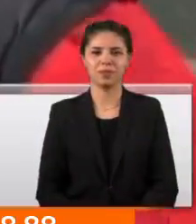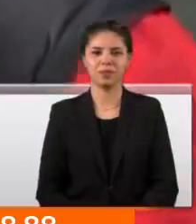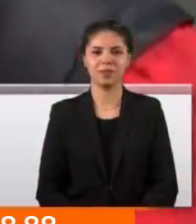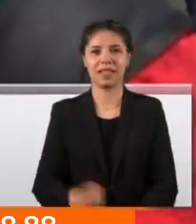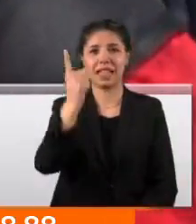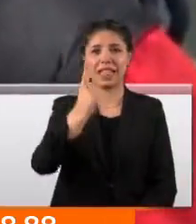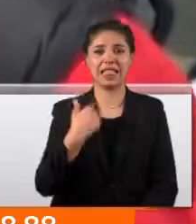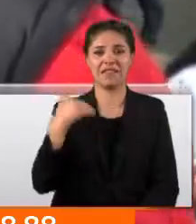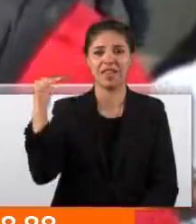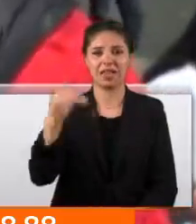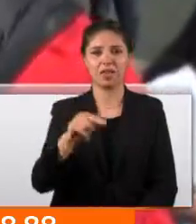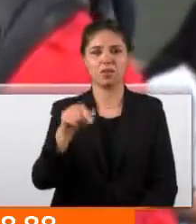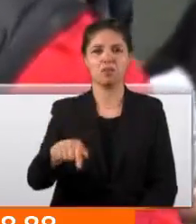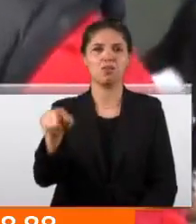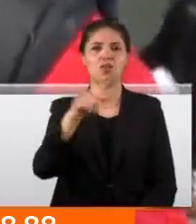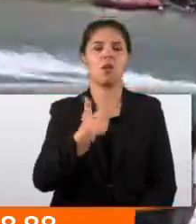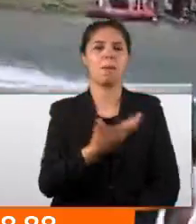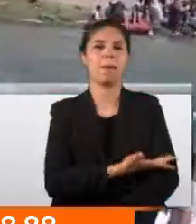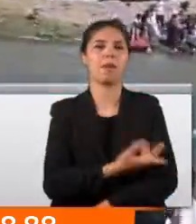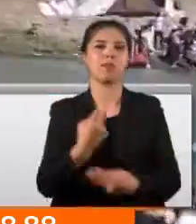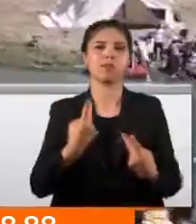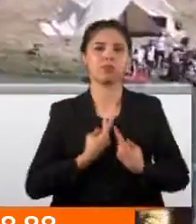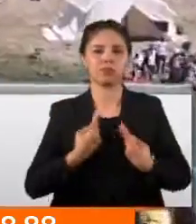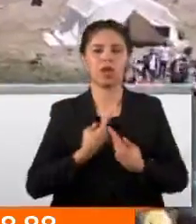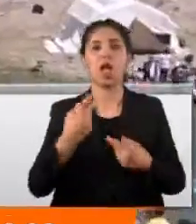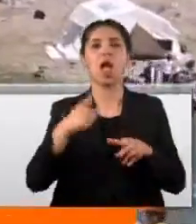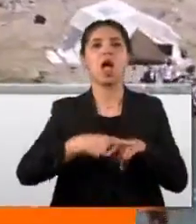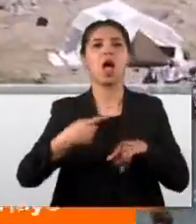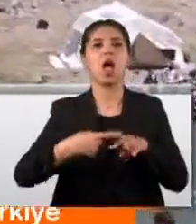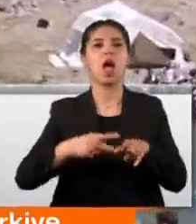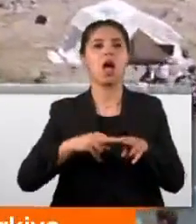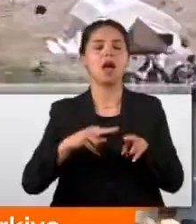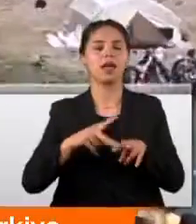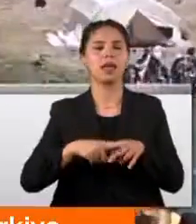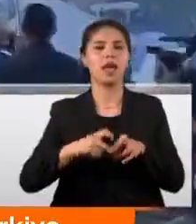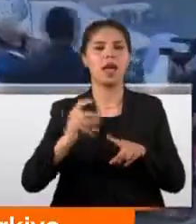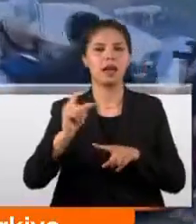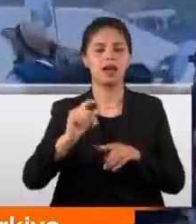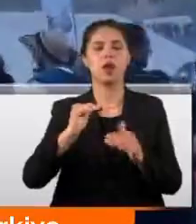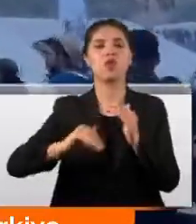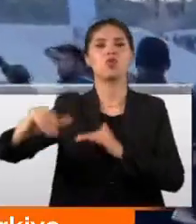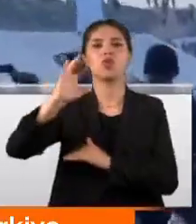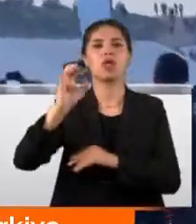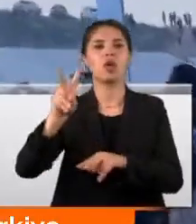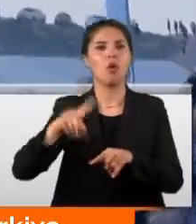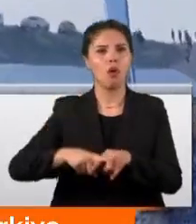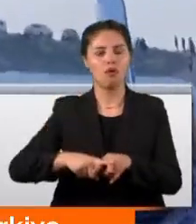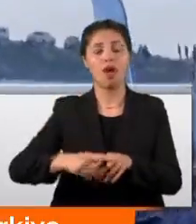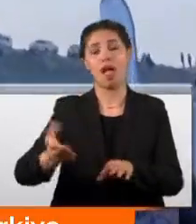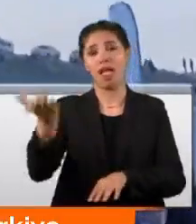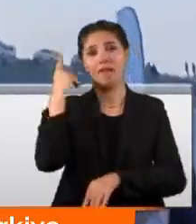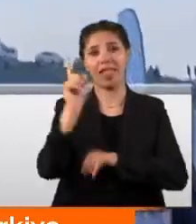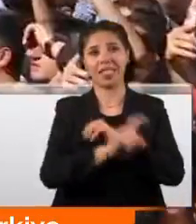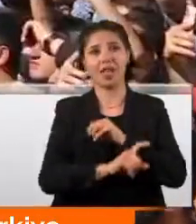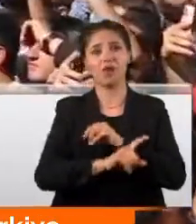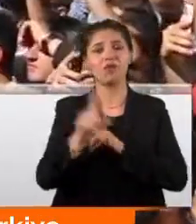ilk defa geldim buralı olmama rağmen ilk defa geldim Burası Hakkari Yüksekova bir zamanlar teröristlerin dirilemez dediği